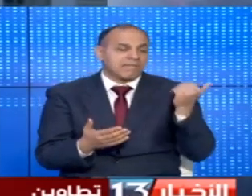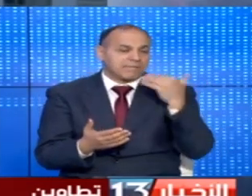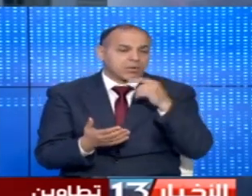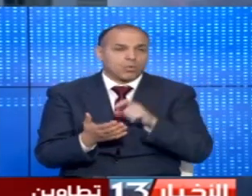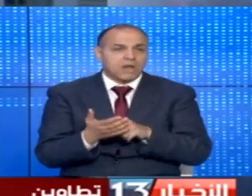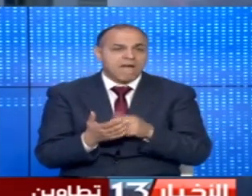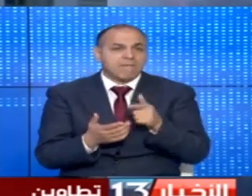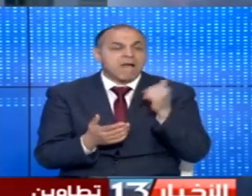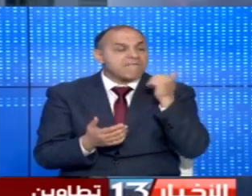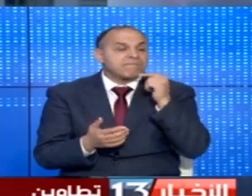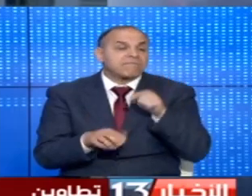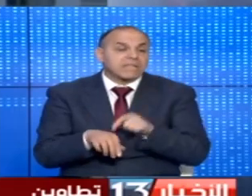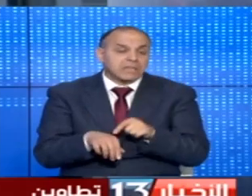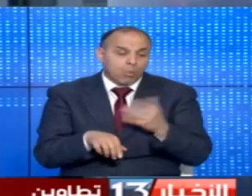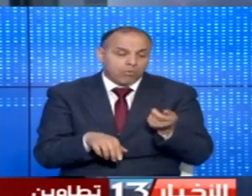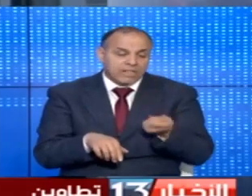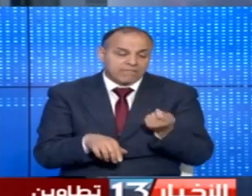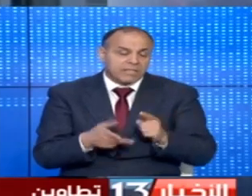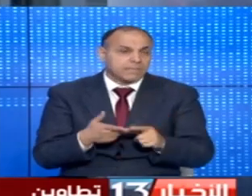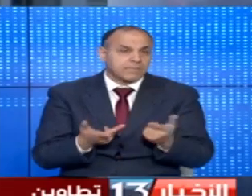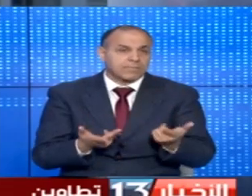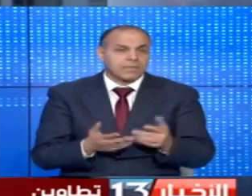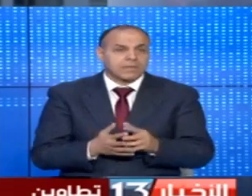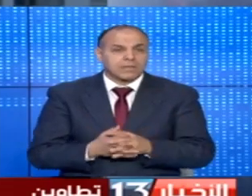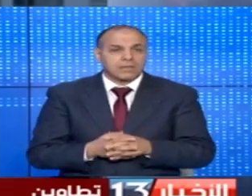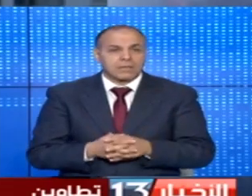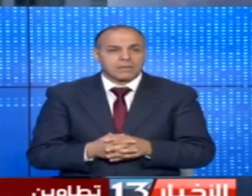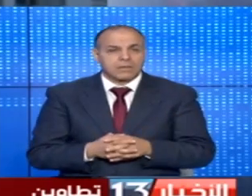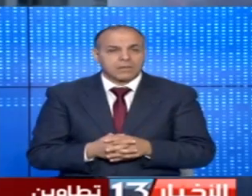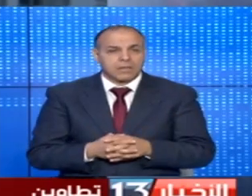حالات السجال ياللي هو ال عندي حاله استعجاليه